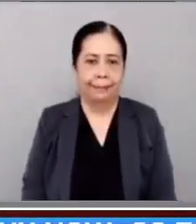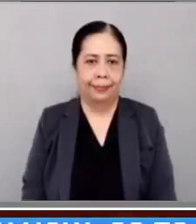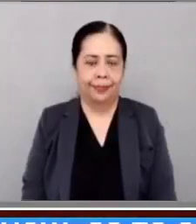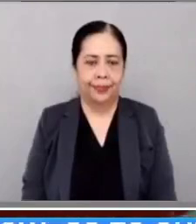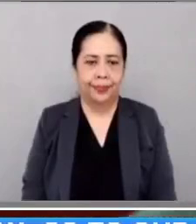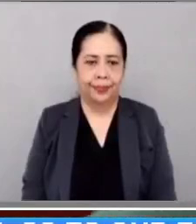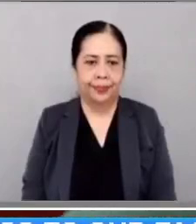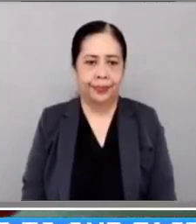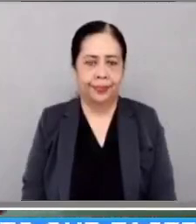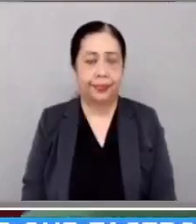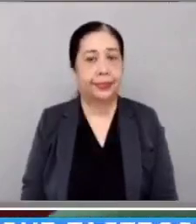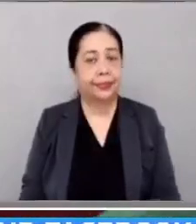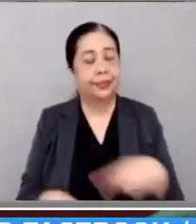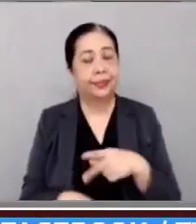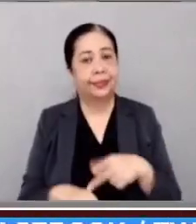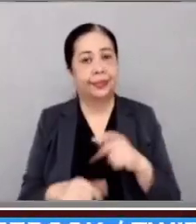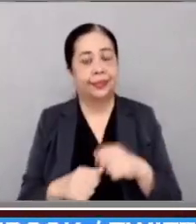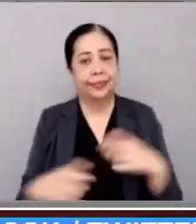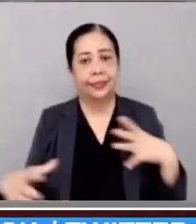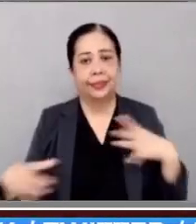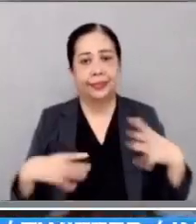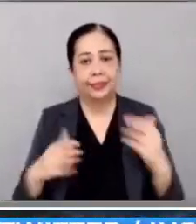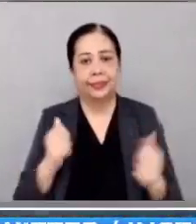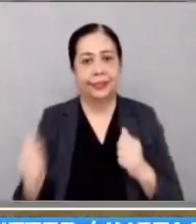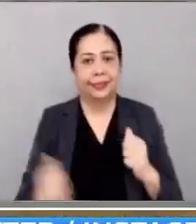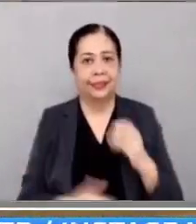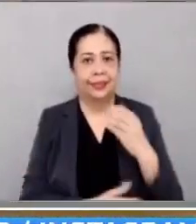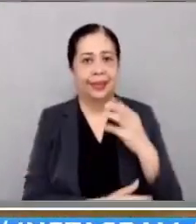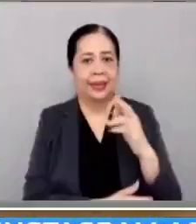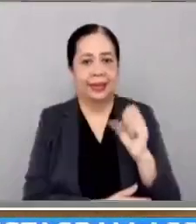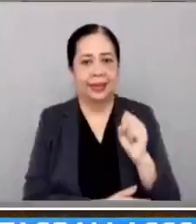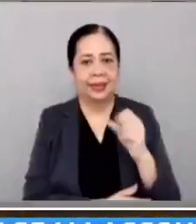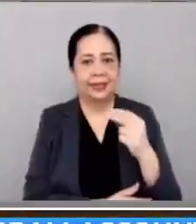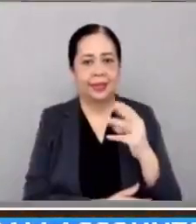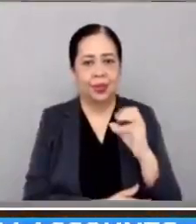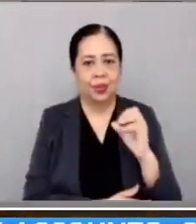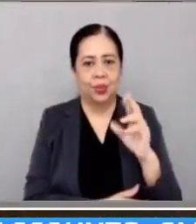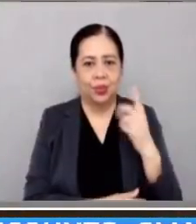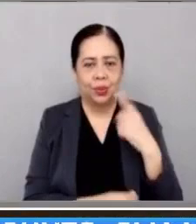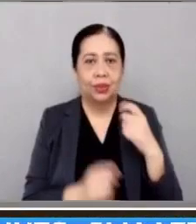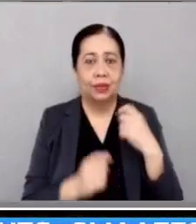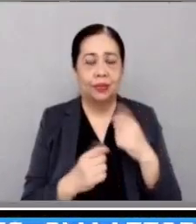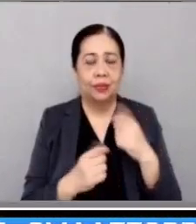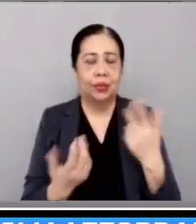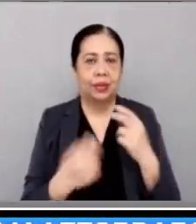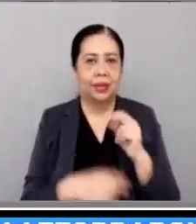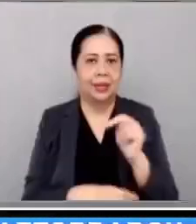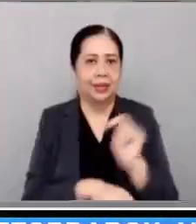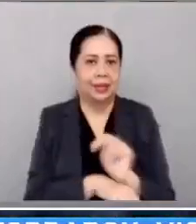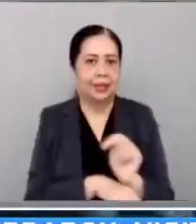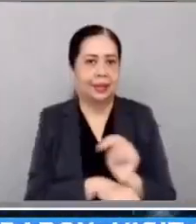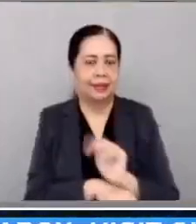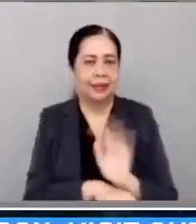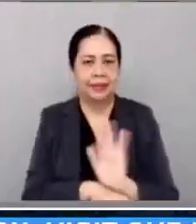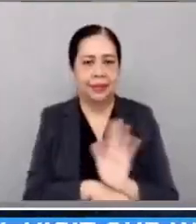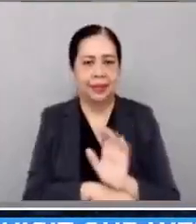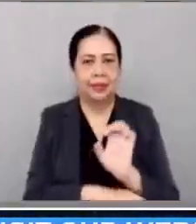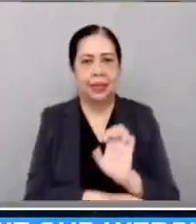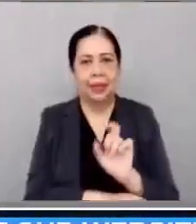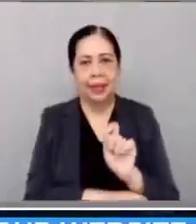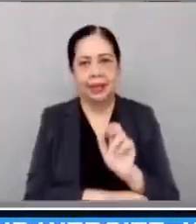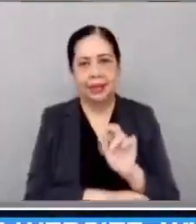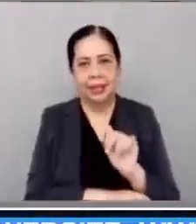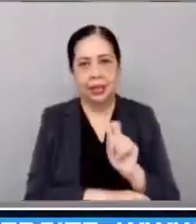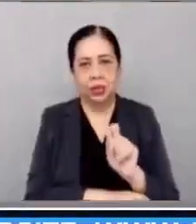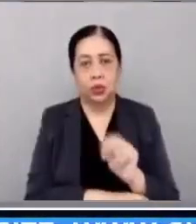Nasa bansa ngayon ang Hollywood actor na si Chris Hemsworth para yan sa promotion ng kanyang Netflix film na Extraction 2 kung saan babalik